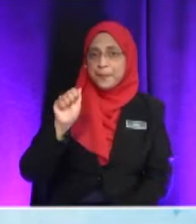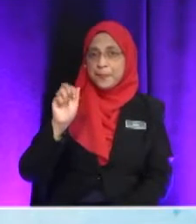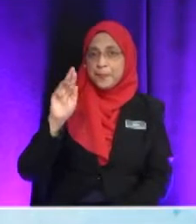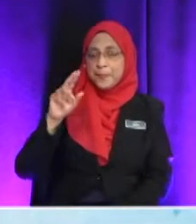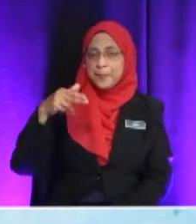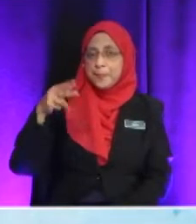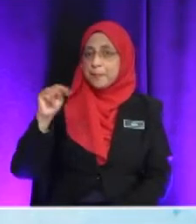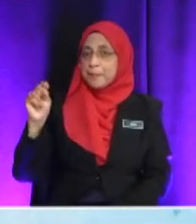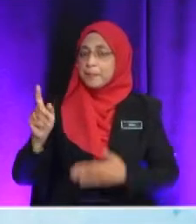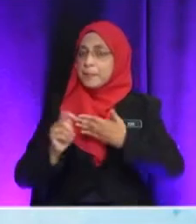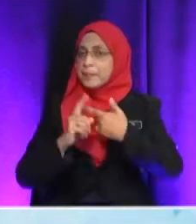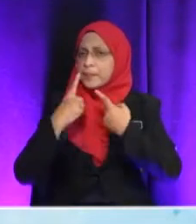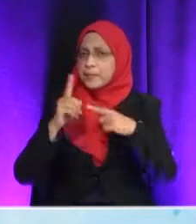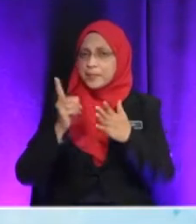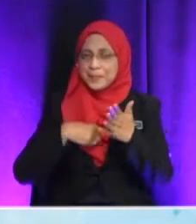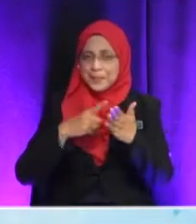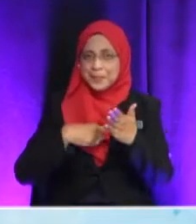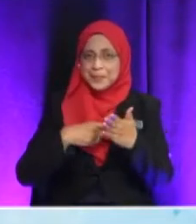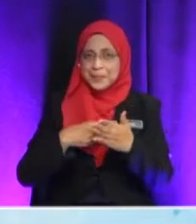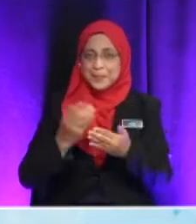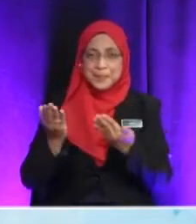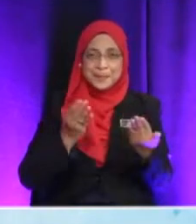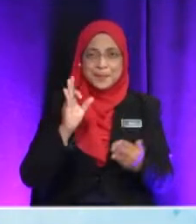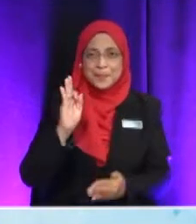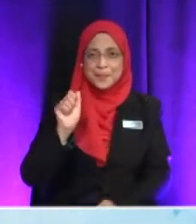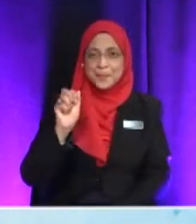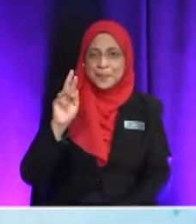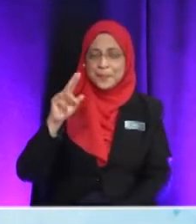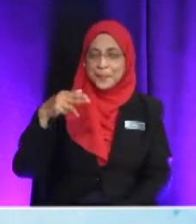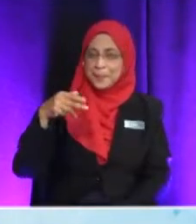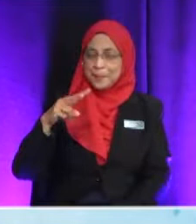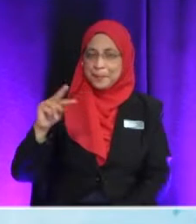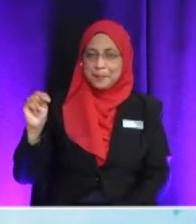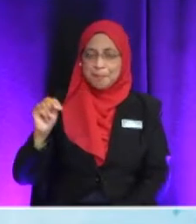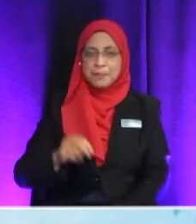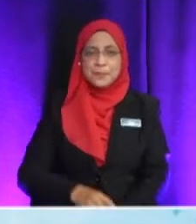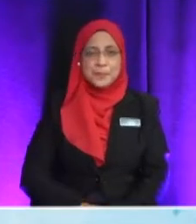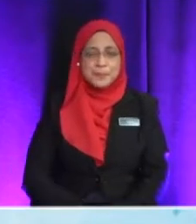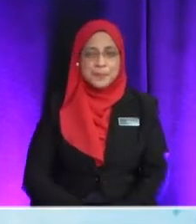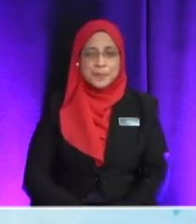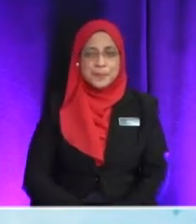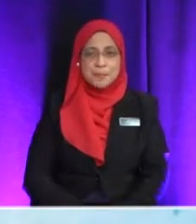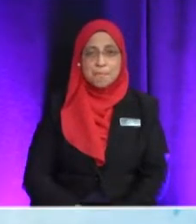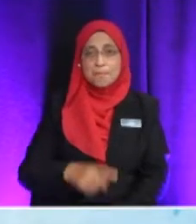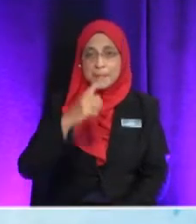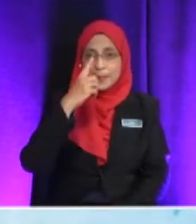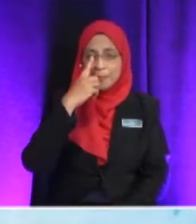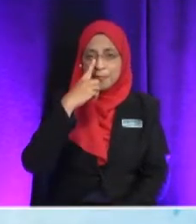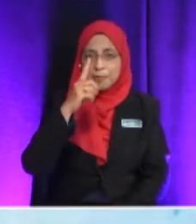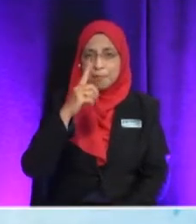yang ideal bagi tadi Hai silikon Farhat Hai untuk mengelak daripada